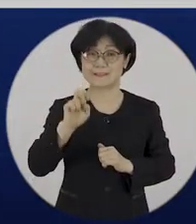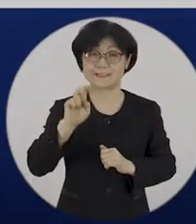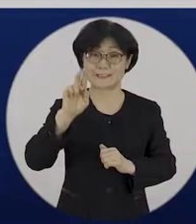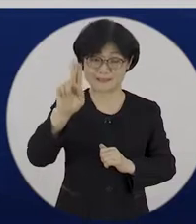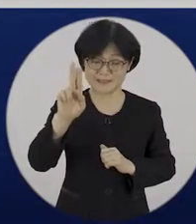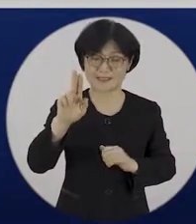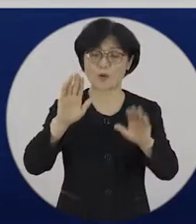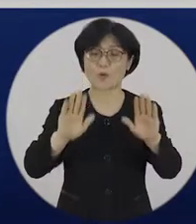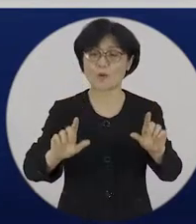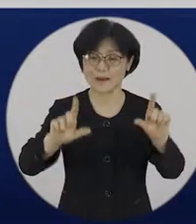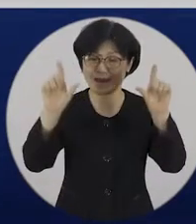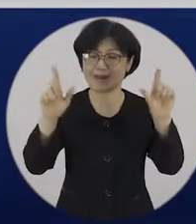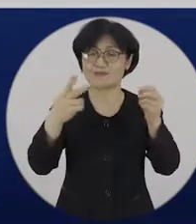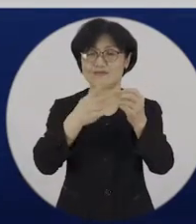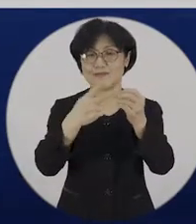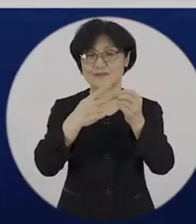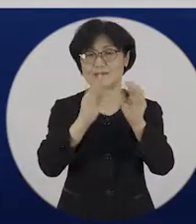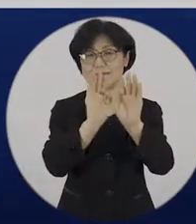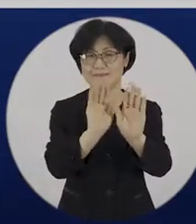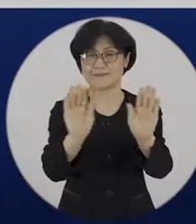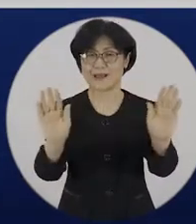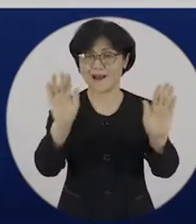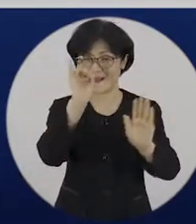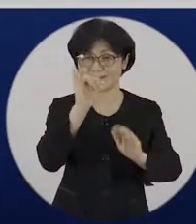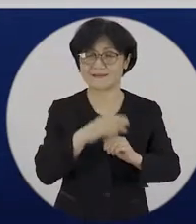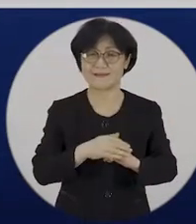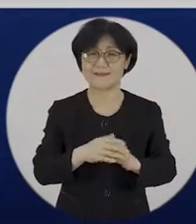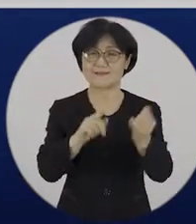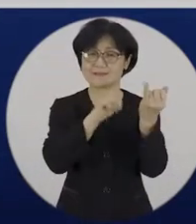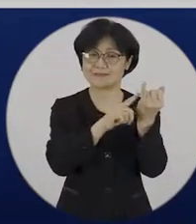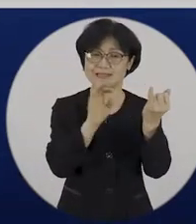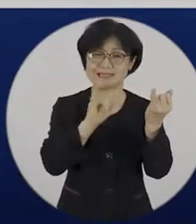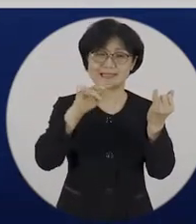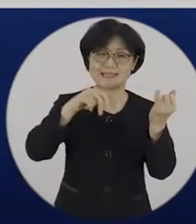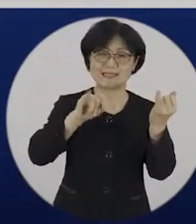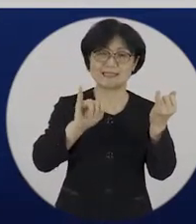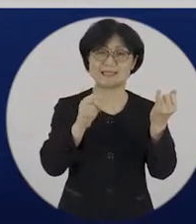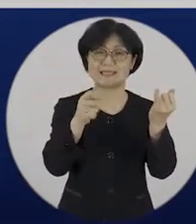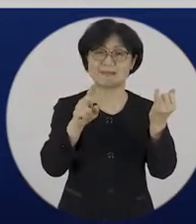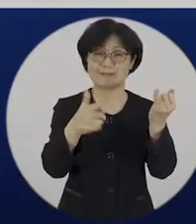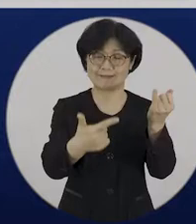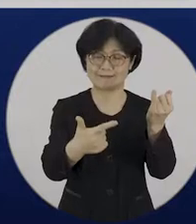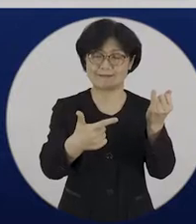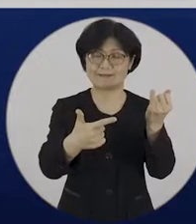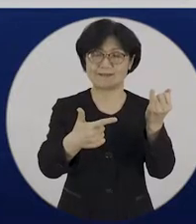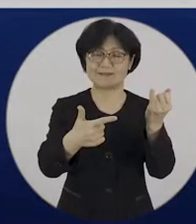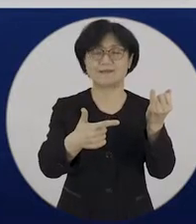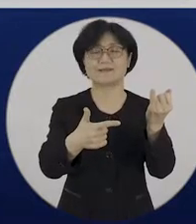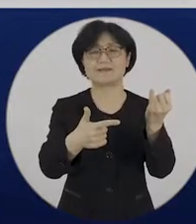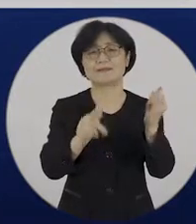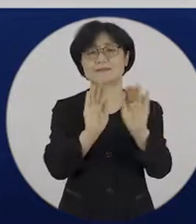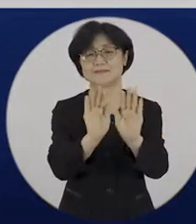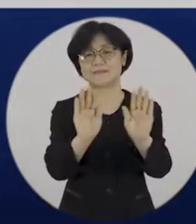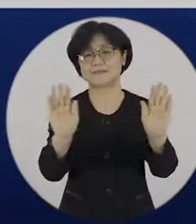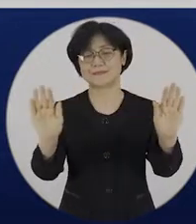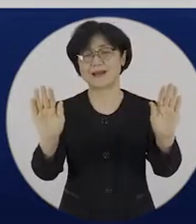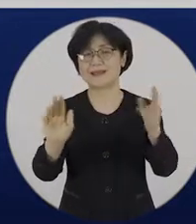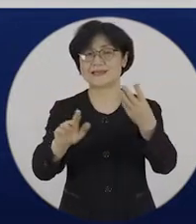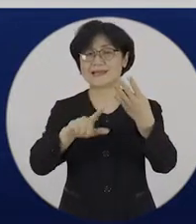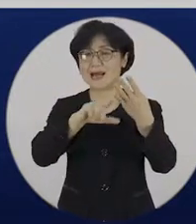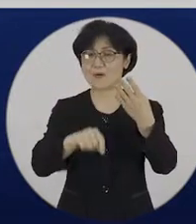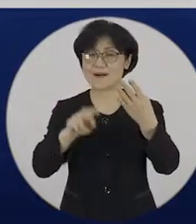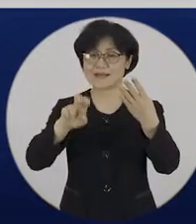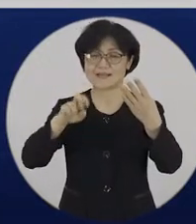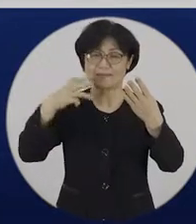2022년 올해 두 번째 전시로 이지원 작가 의 숨 응 유량 전이 오는 4월 28일까지 겸재